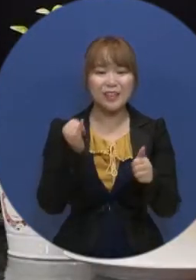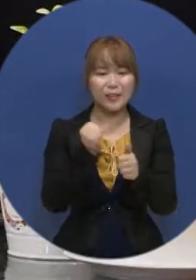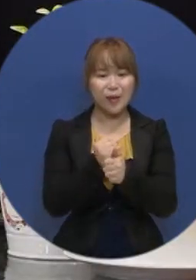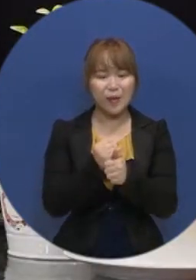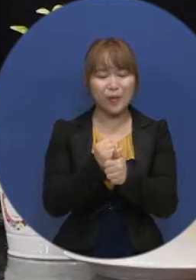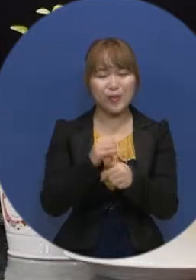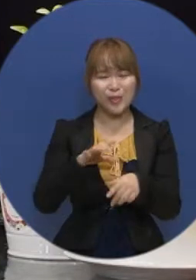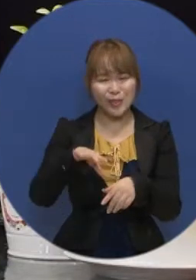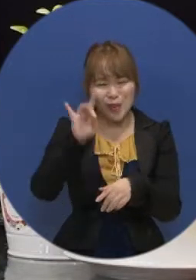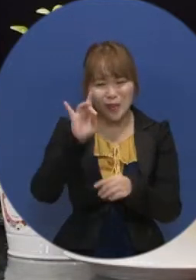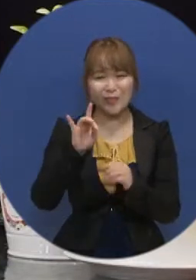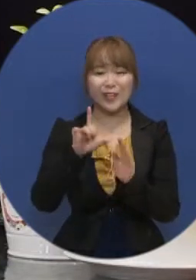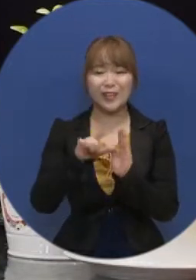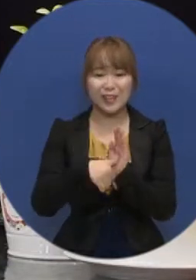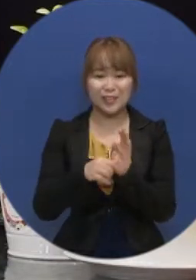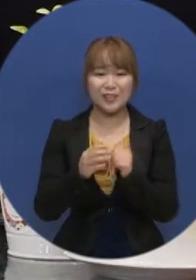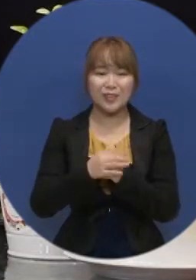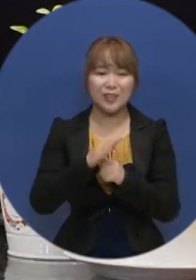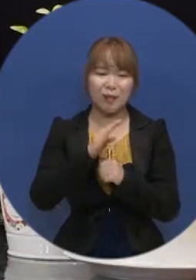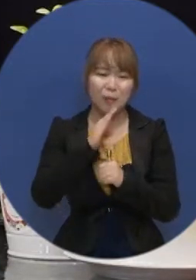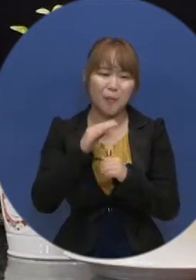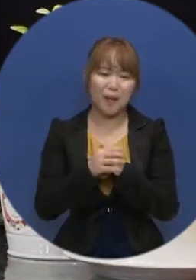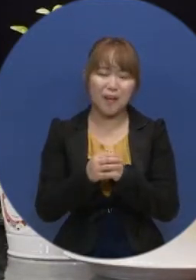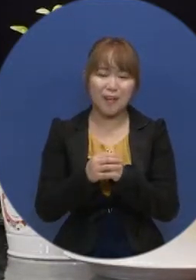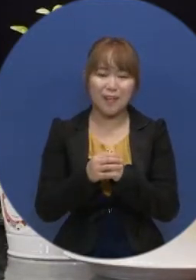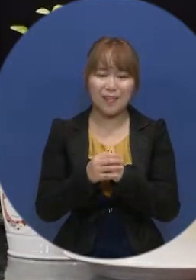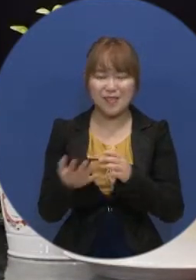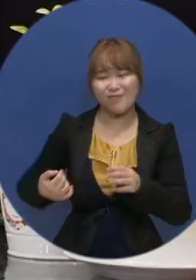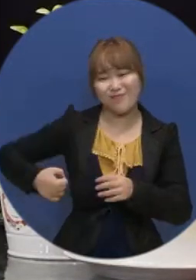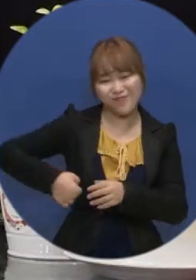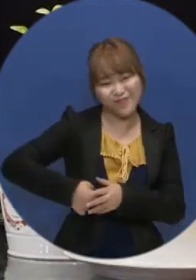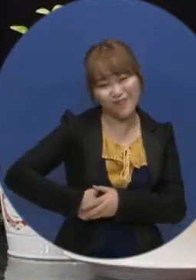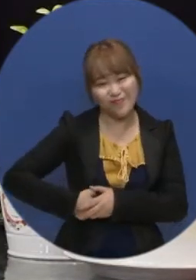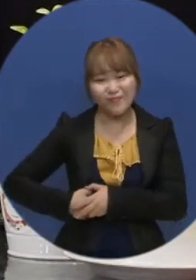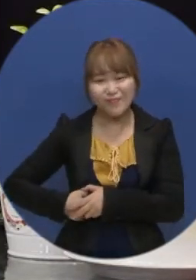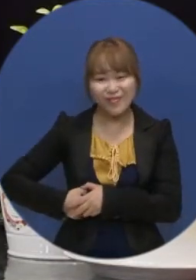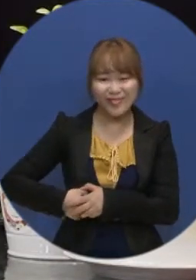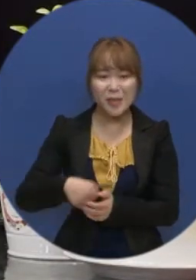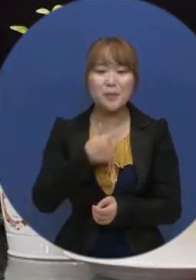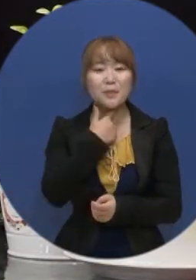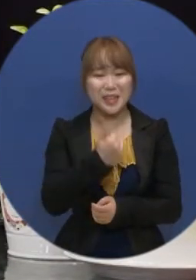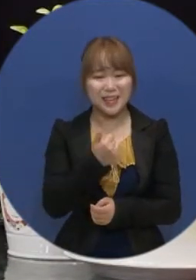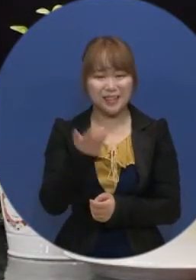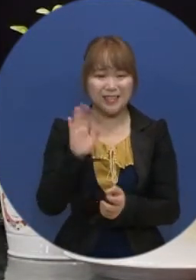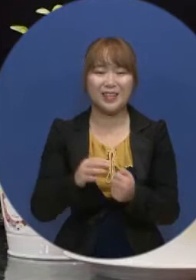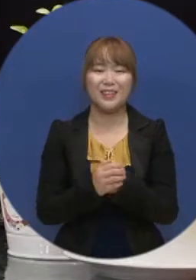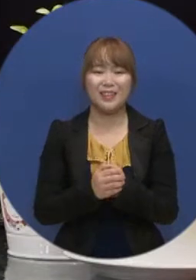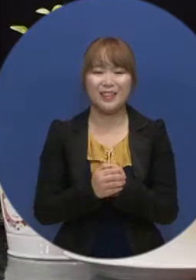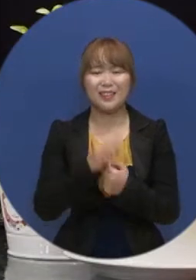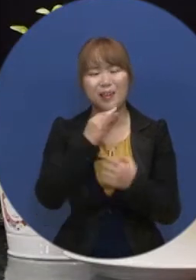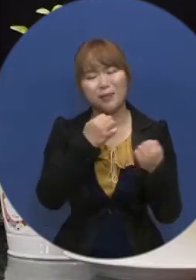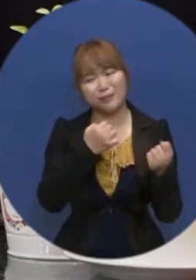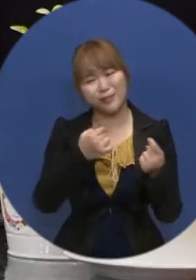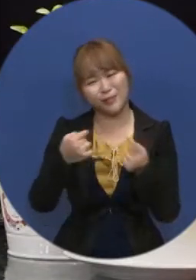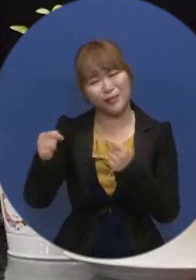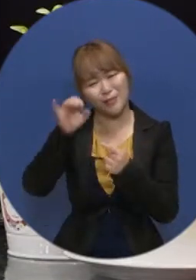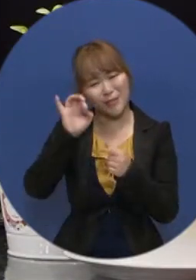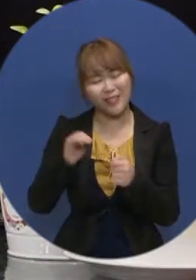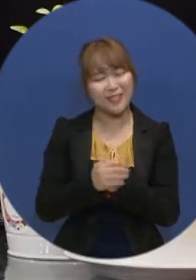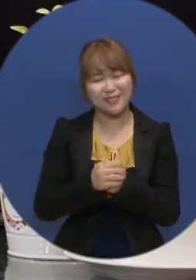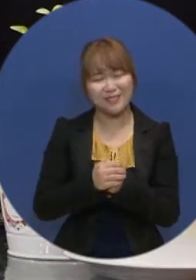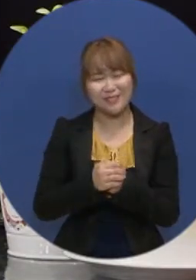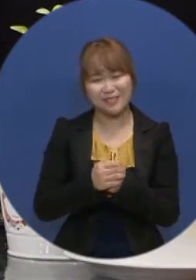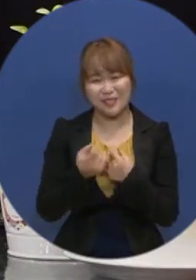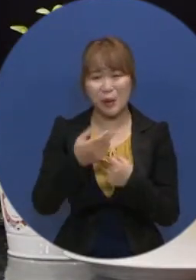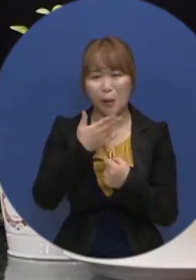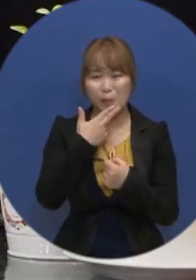네. 아주 유별나게 팔짱 끼고 다녔는데 이제 나이 먹다 보니까 그런